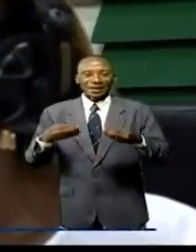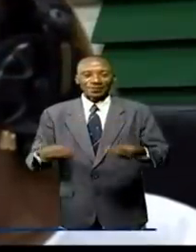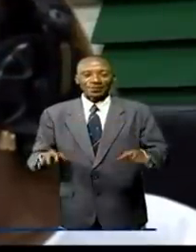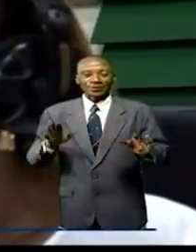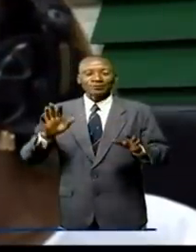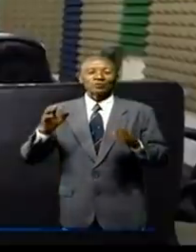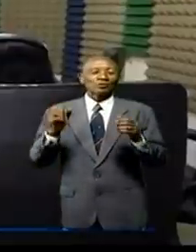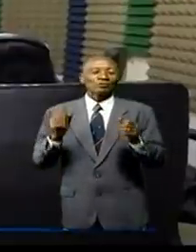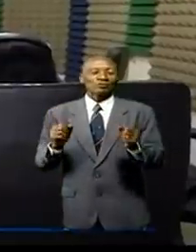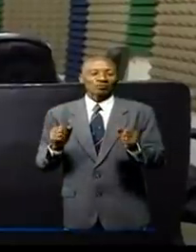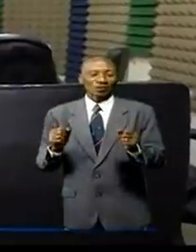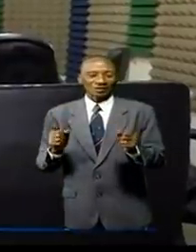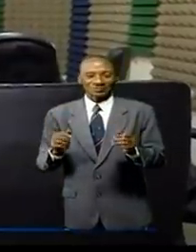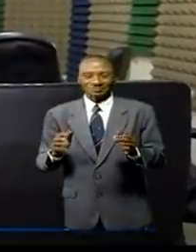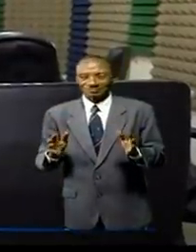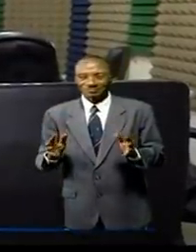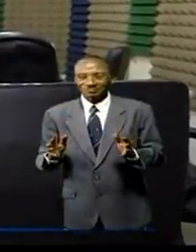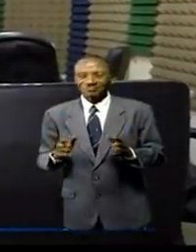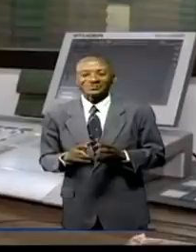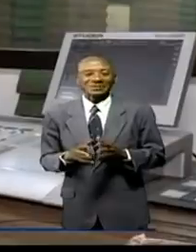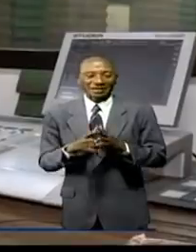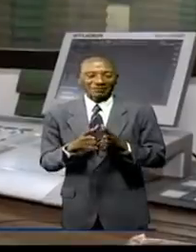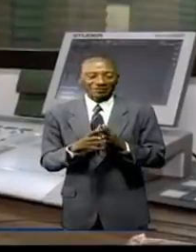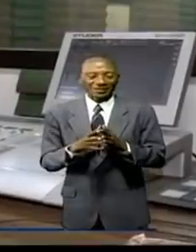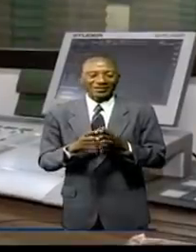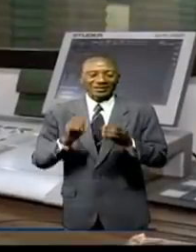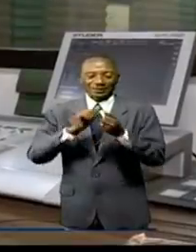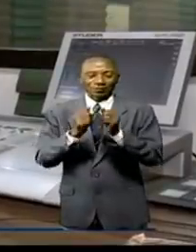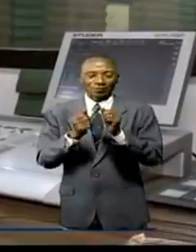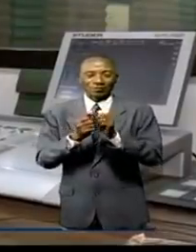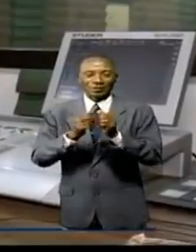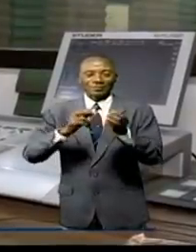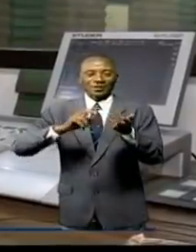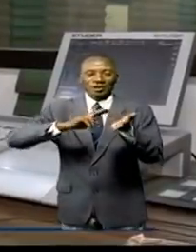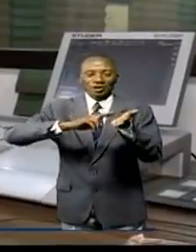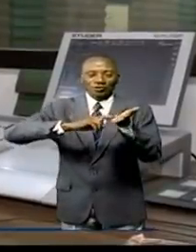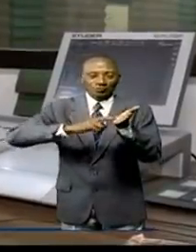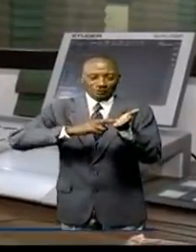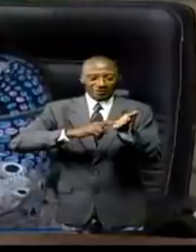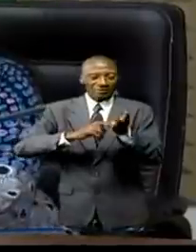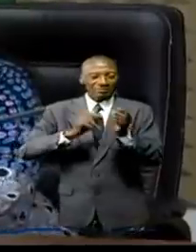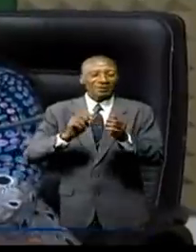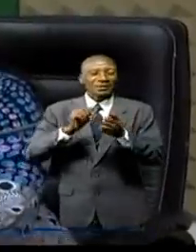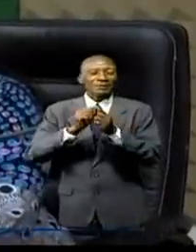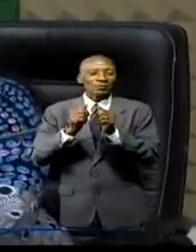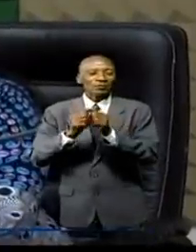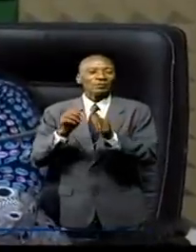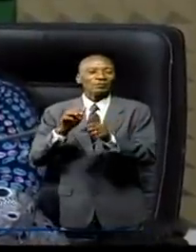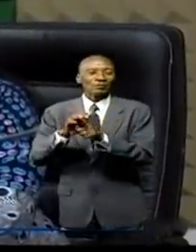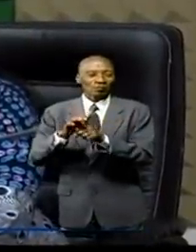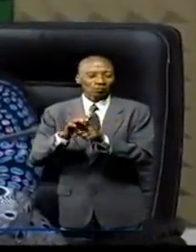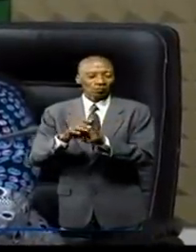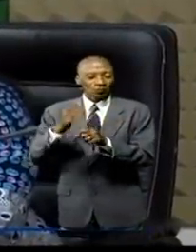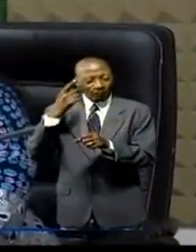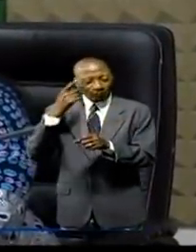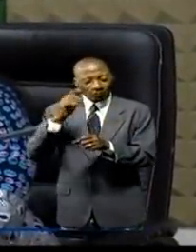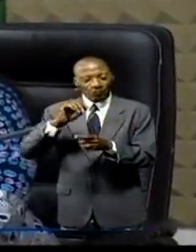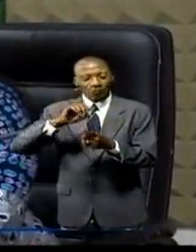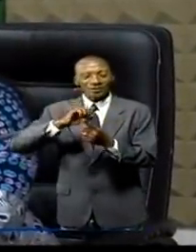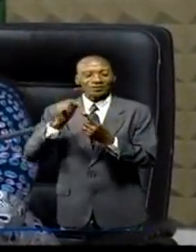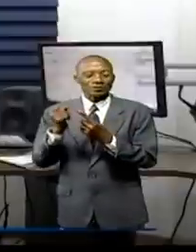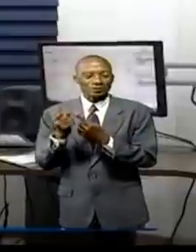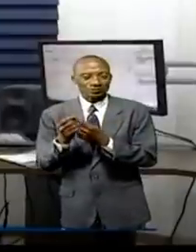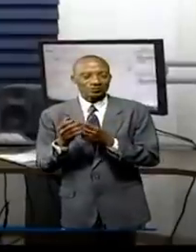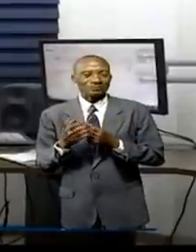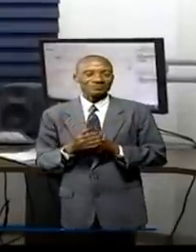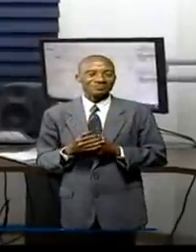concurrence et dicté par le numérique. Il faut compter plusieurs facteurs à l'origine de cette situation. Il s'agit entre